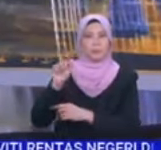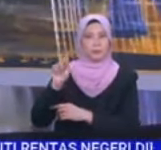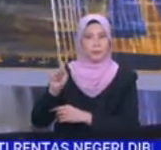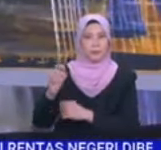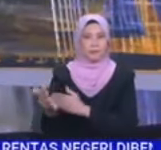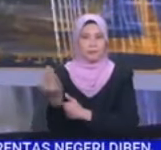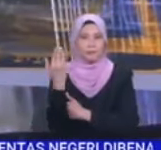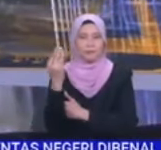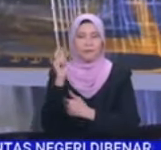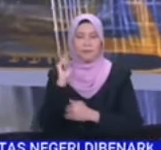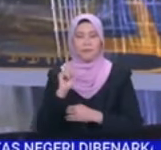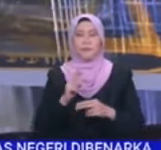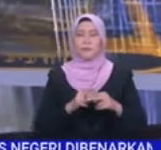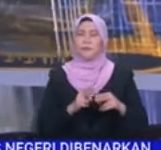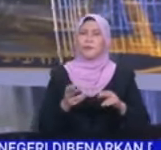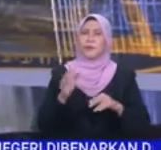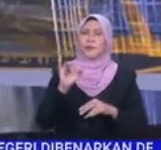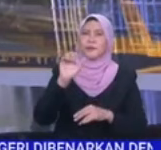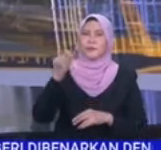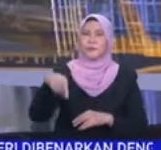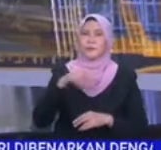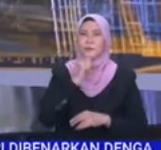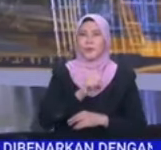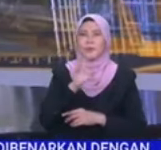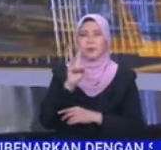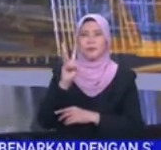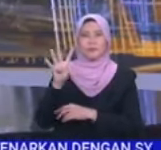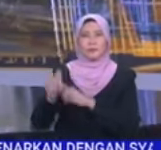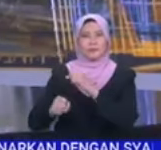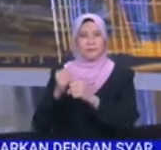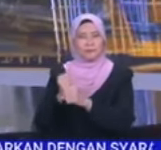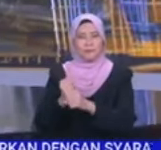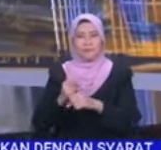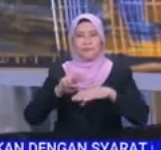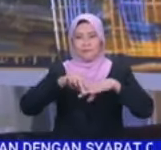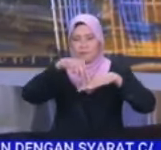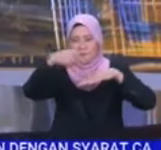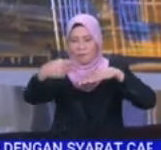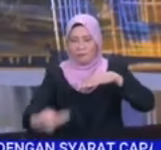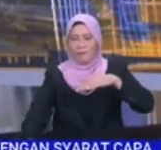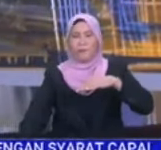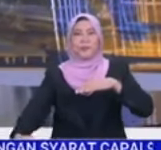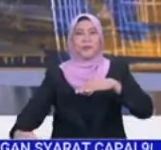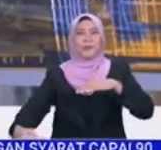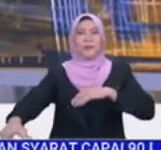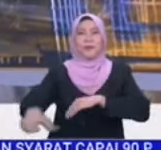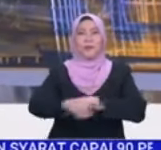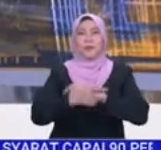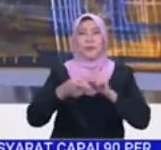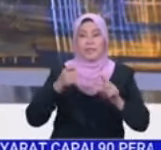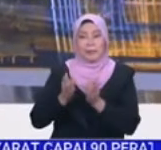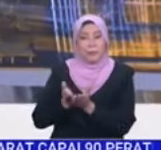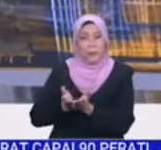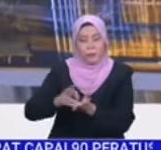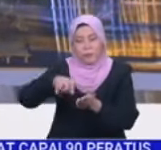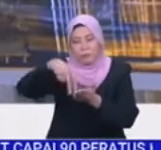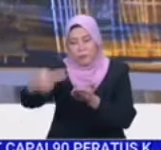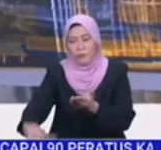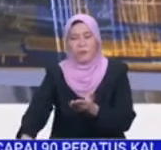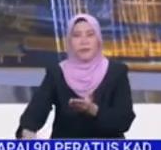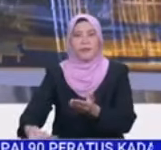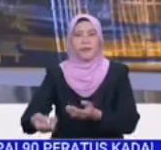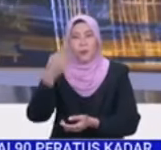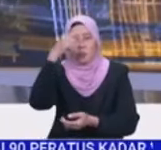tadi. Mayat Yap Fok Swee, 64 tahun, dipercayai terjatuh ke dalam laut dari bot ketika memasang